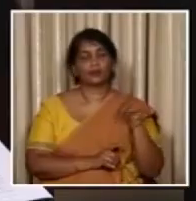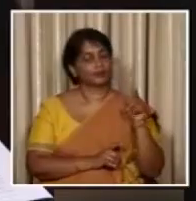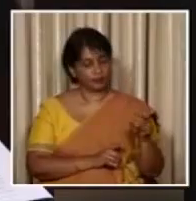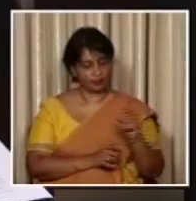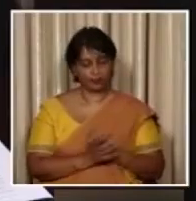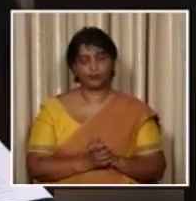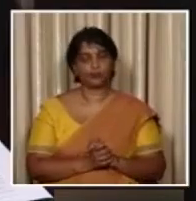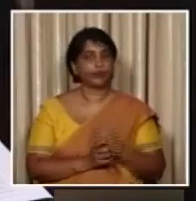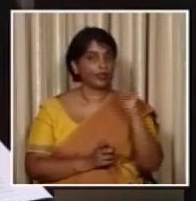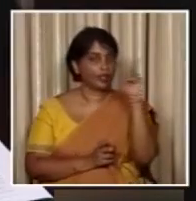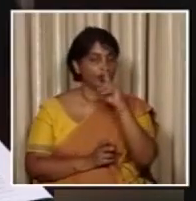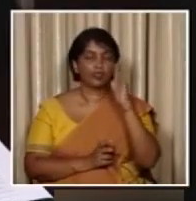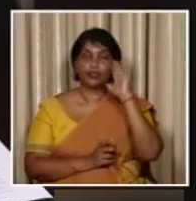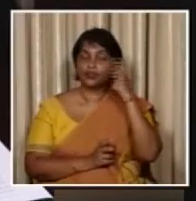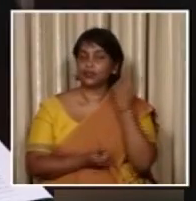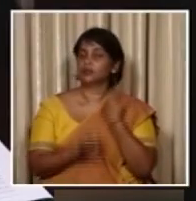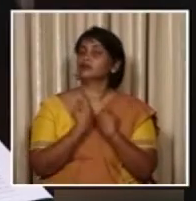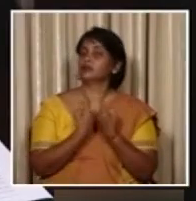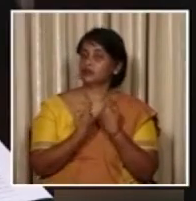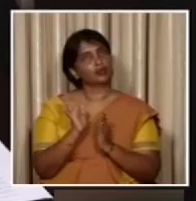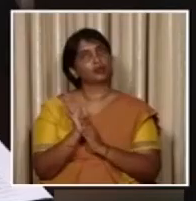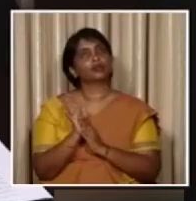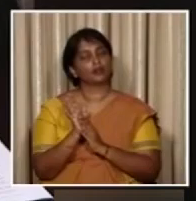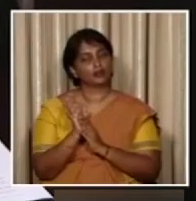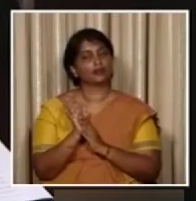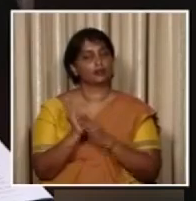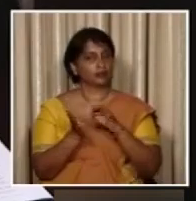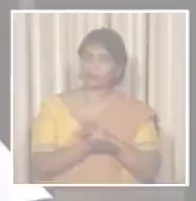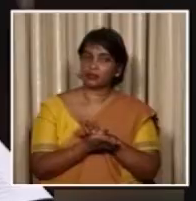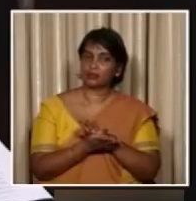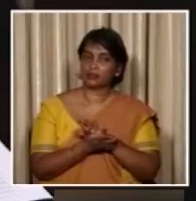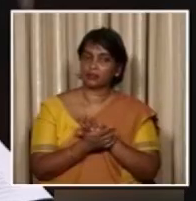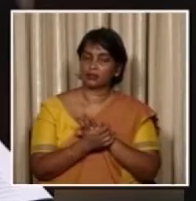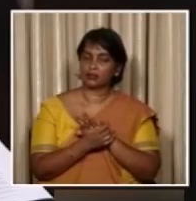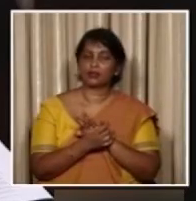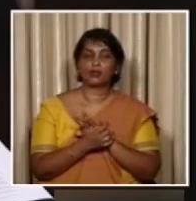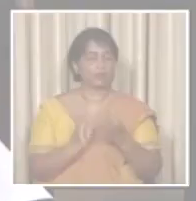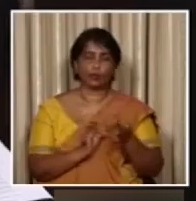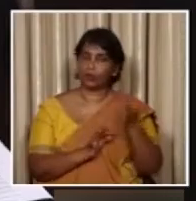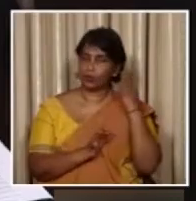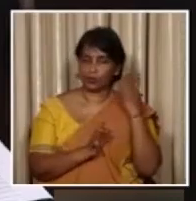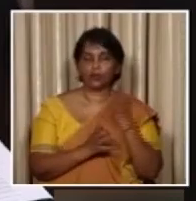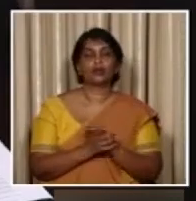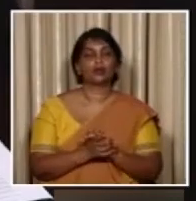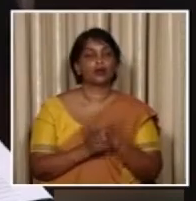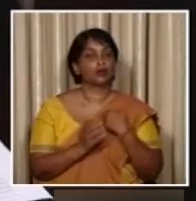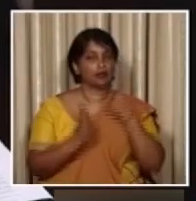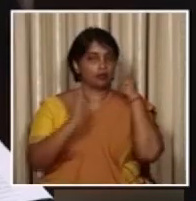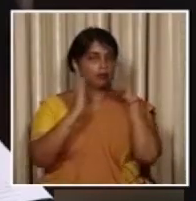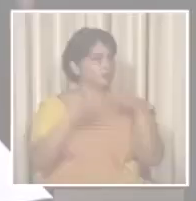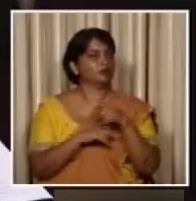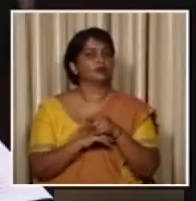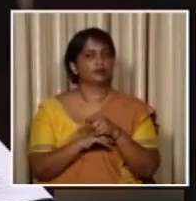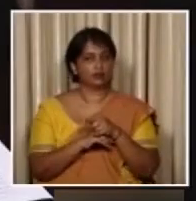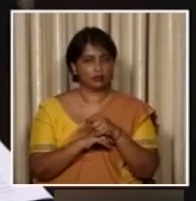කියන්න පළමුවෙන්ම විශේෂ විමර්ශන කොමිෂන් සභාවක් අපි ස්ථාපනය කරනවා කොන්දේසි විරහිත අපි විනිවිද භාවයෙන් යුක්ත